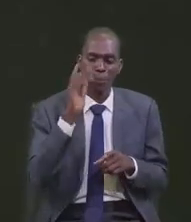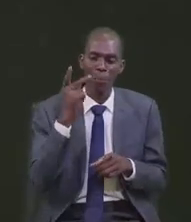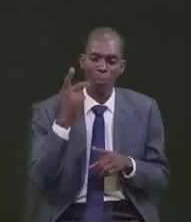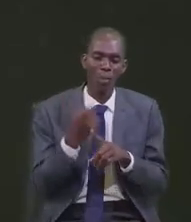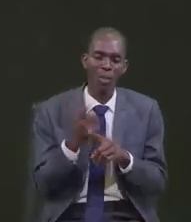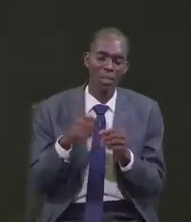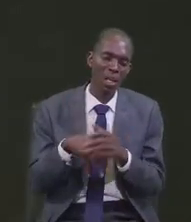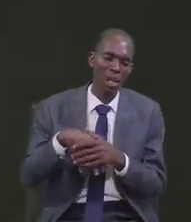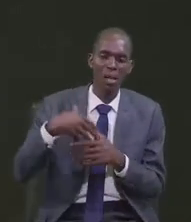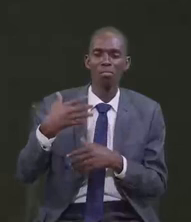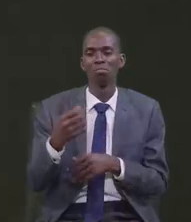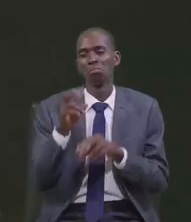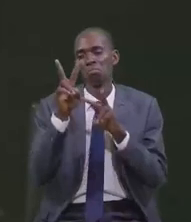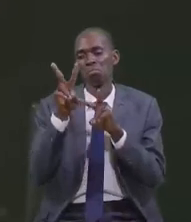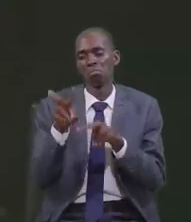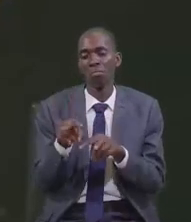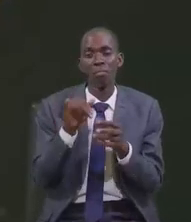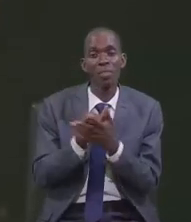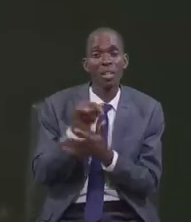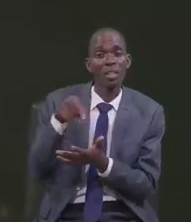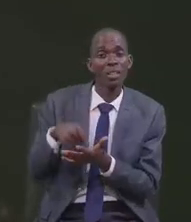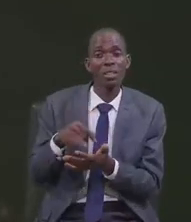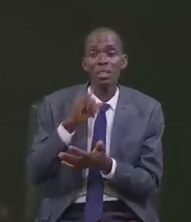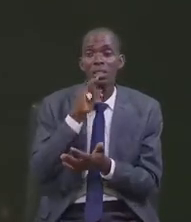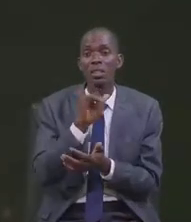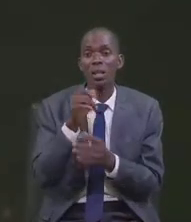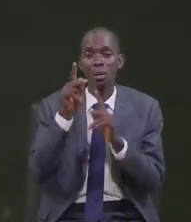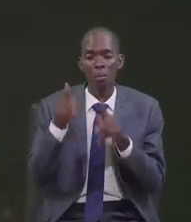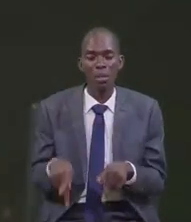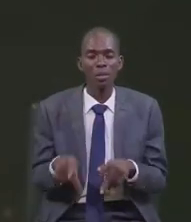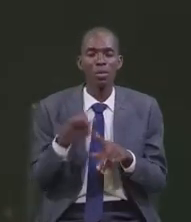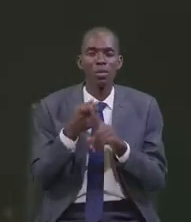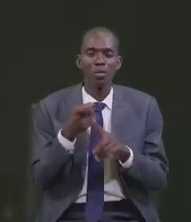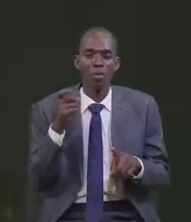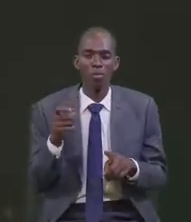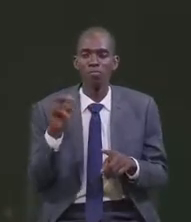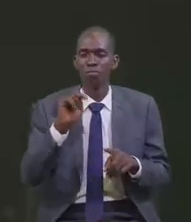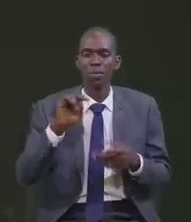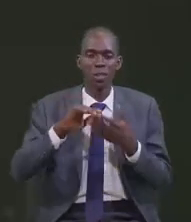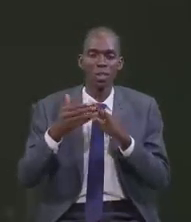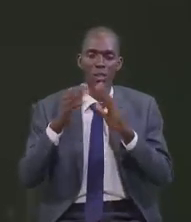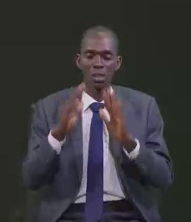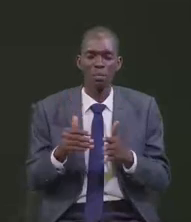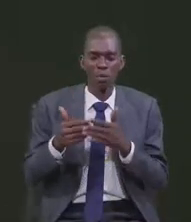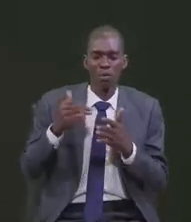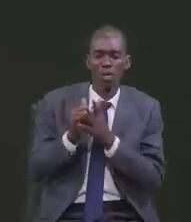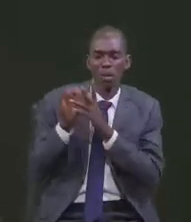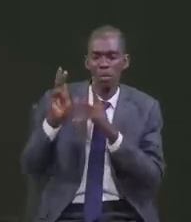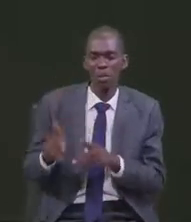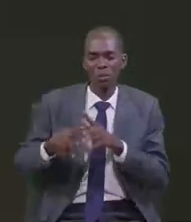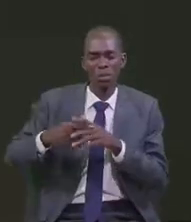celui-ci est un véritable Nazaréen, même avant qu'il n'ouvre sa bouche, avant qu'il ne se présente à